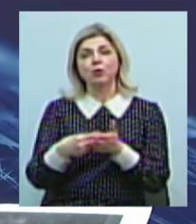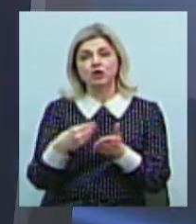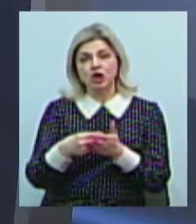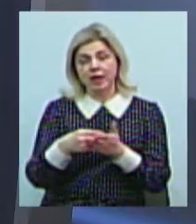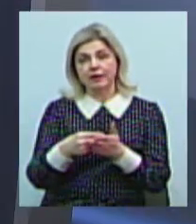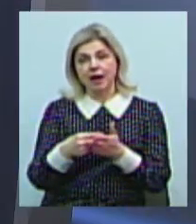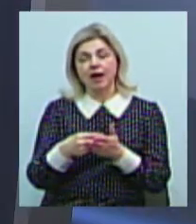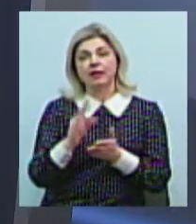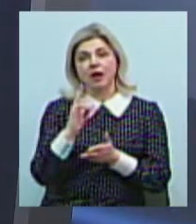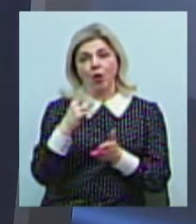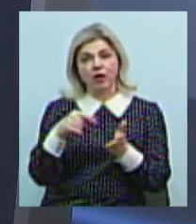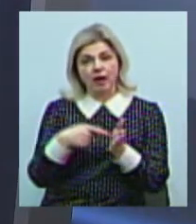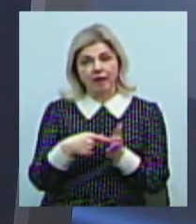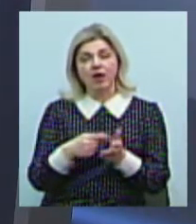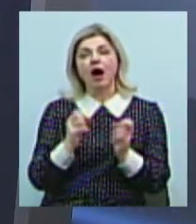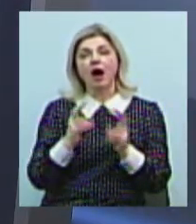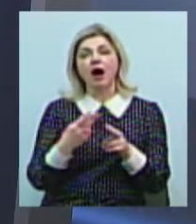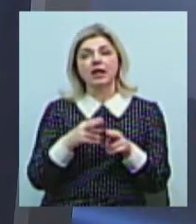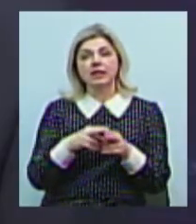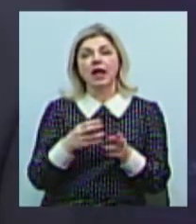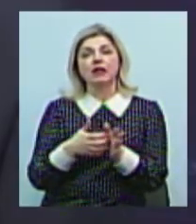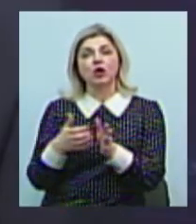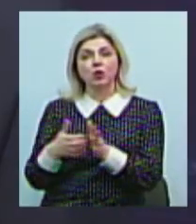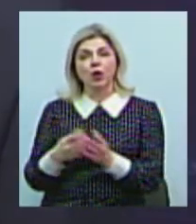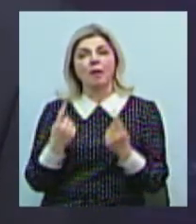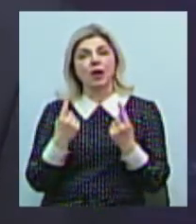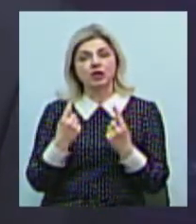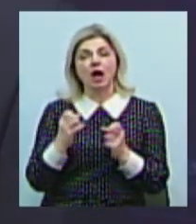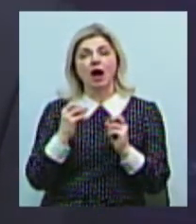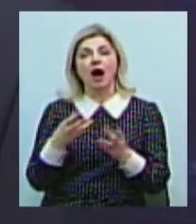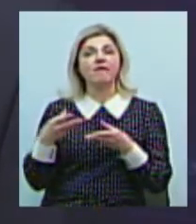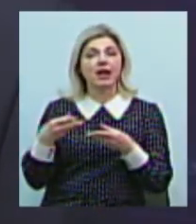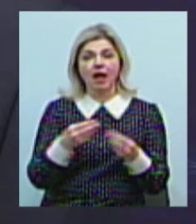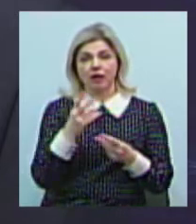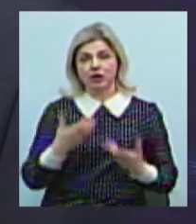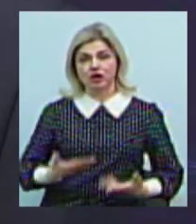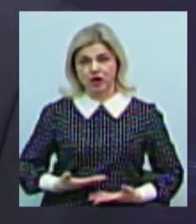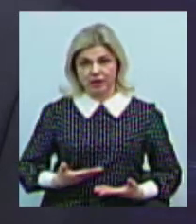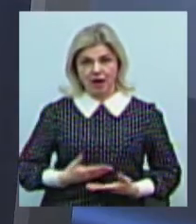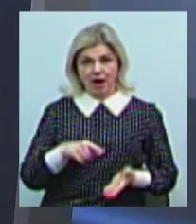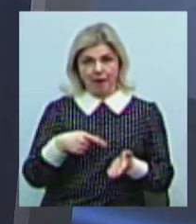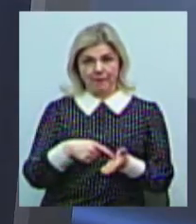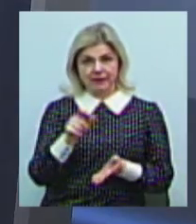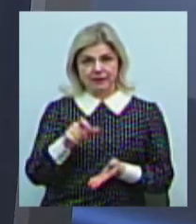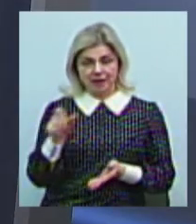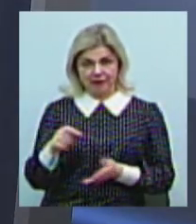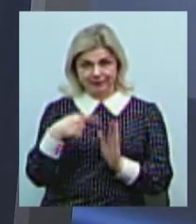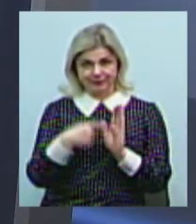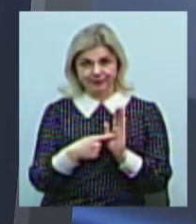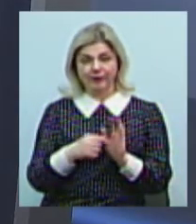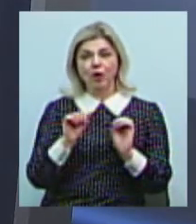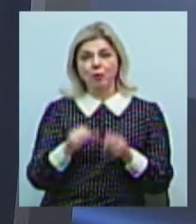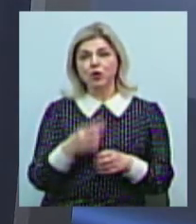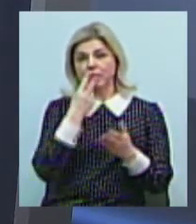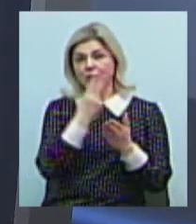Миколаєва? Наскільки ці недоліки масштабні та як впливають на життя містян? До речі, ми можемо проілюструвати ваші